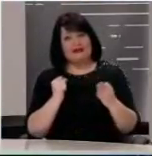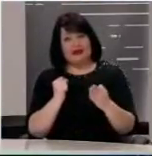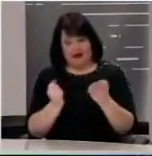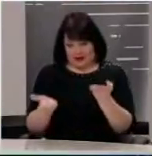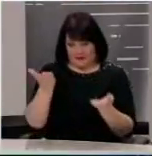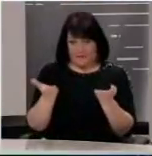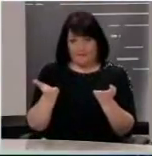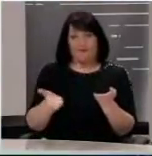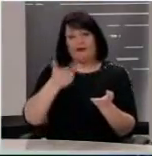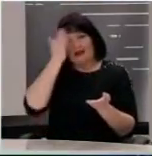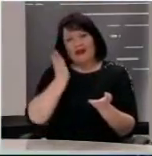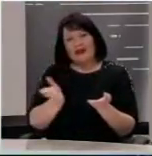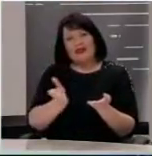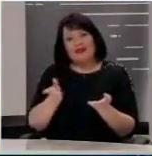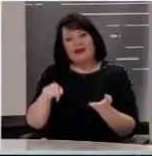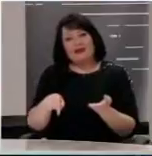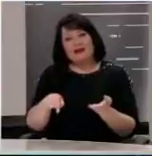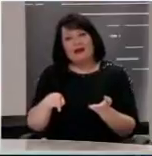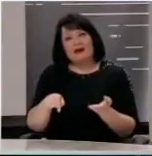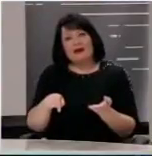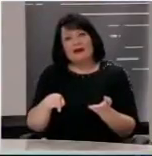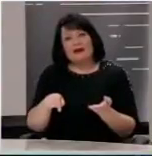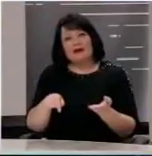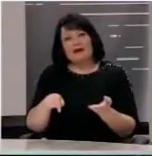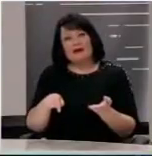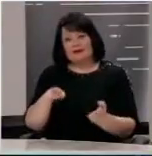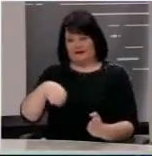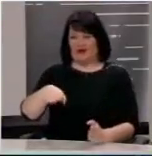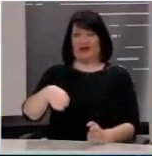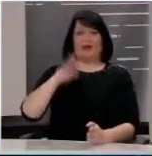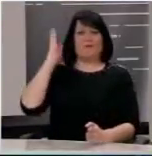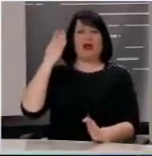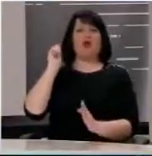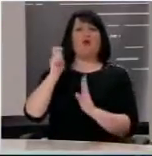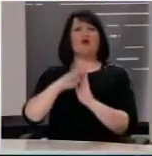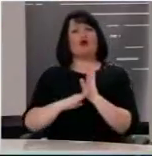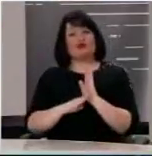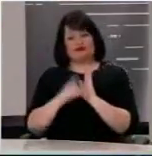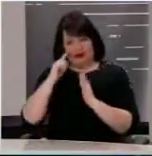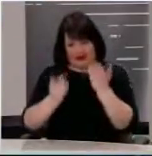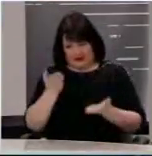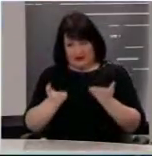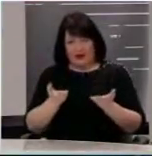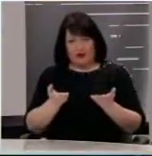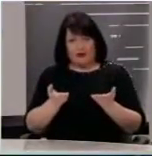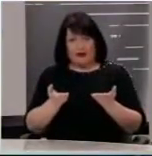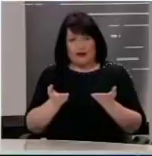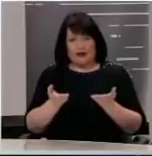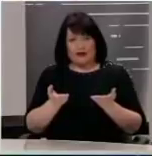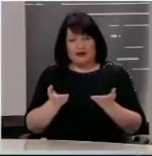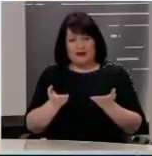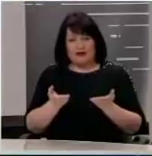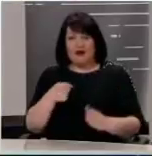της ηθικής, της πανθομολογούμενης ηθικής απαξίας του παλιού πολιτικού συστήματος, του οποίου